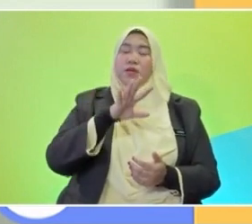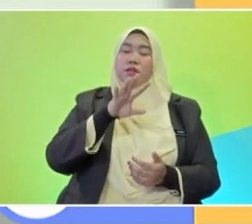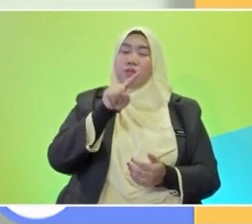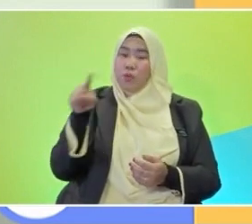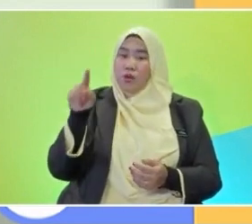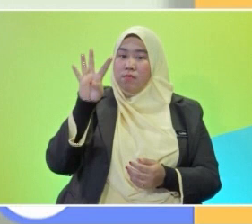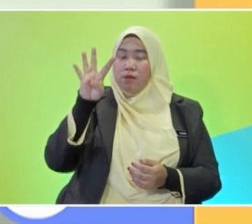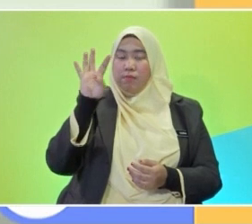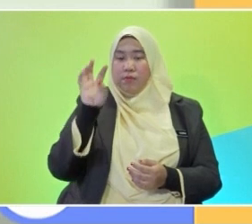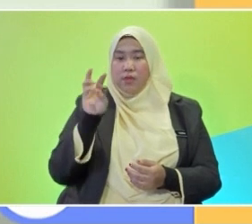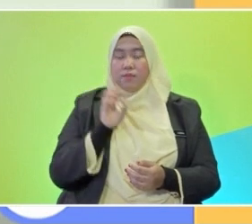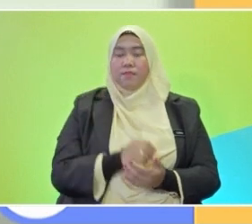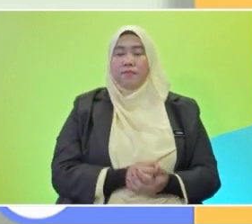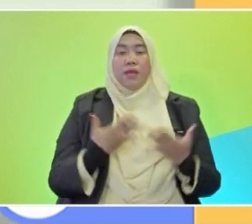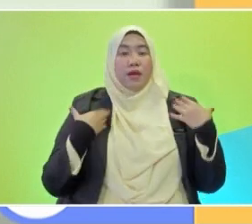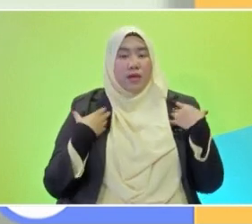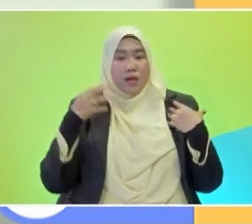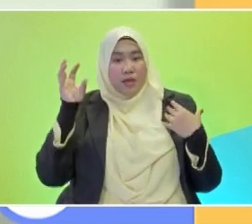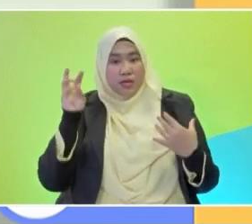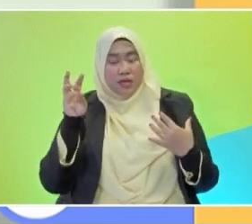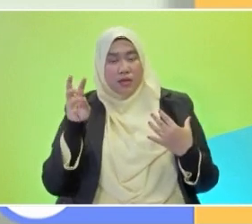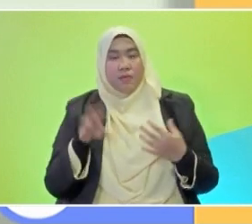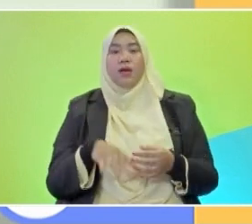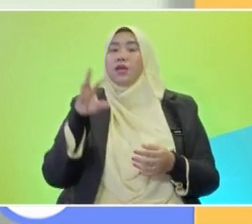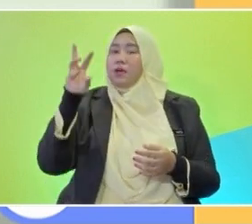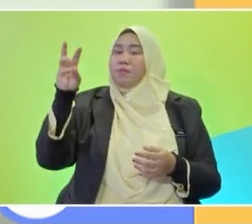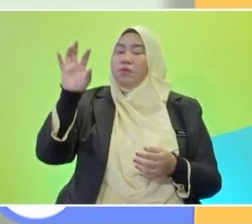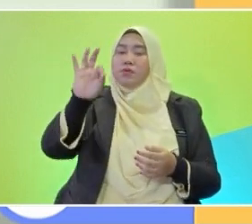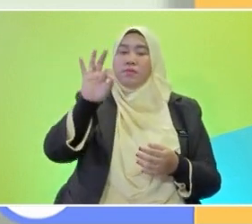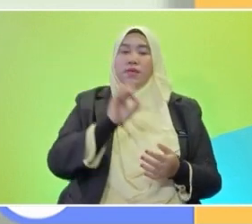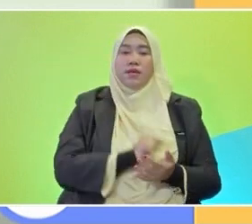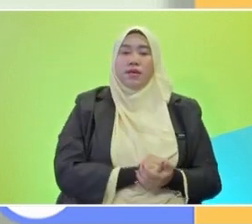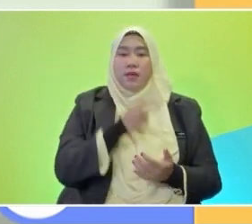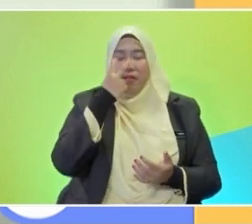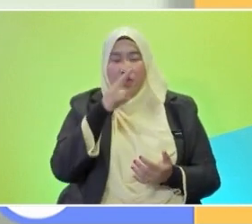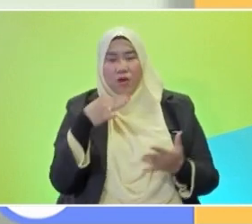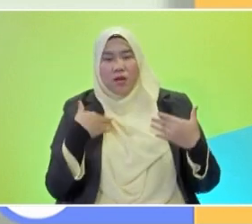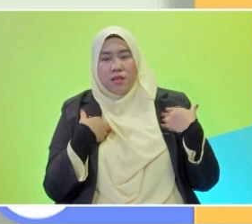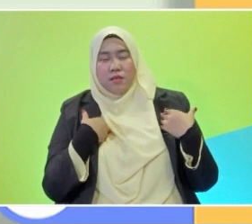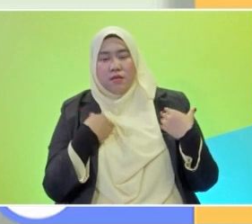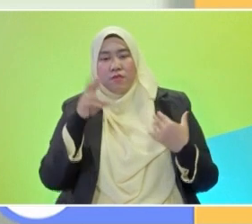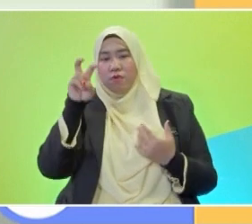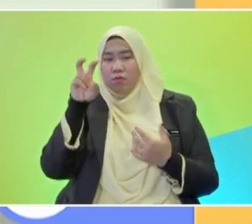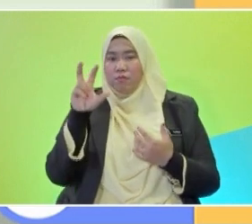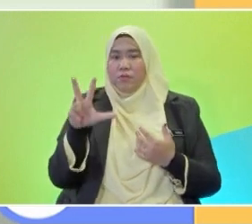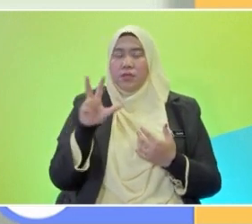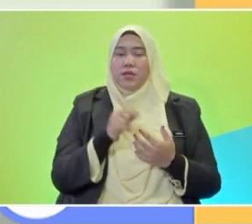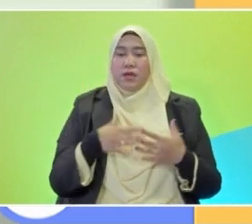6 terletak sebelah 9 jadi 69 jadi tengok CV 23 jadi 69